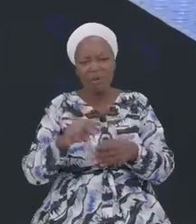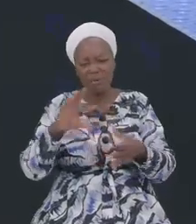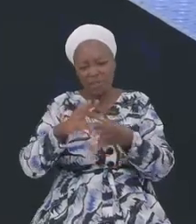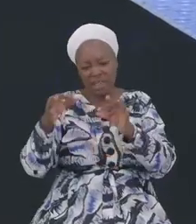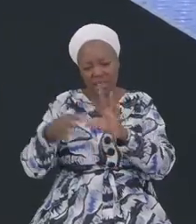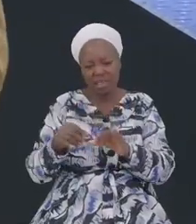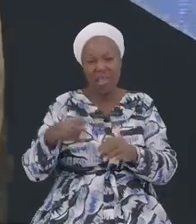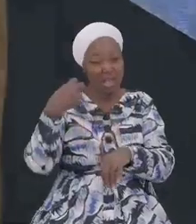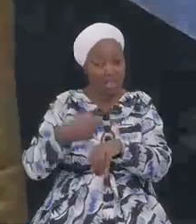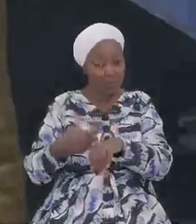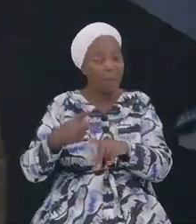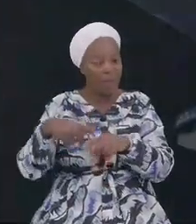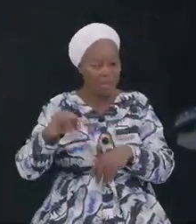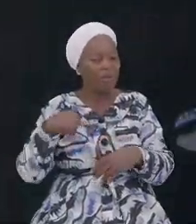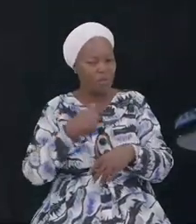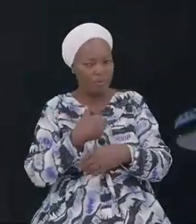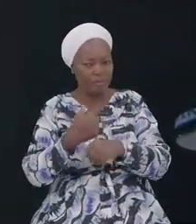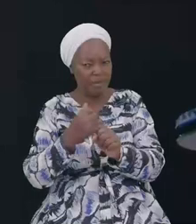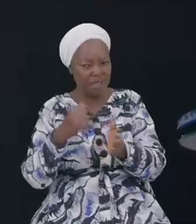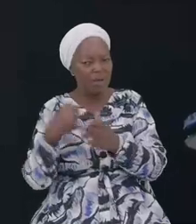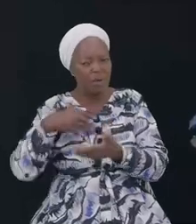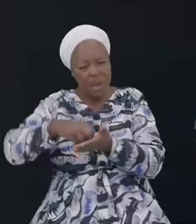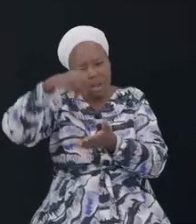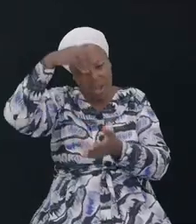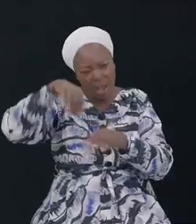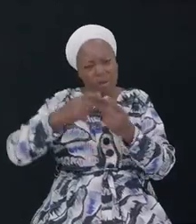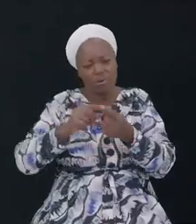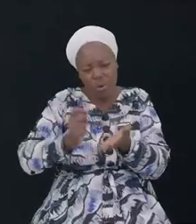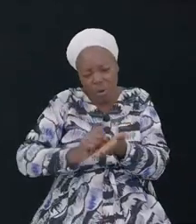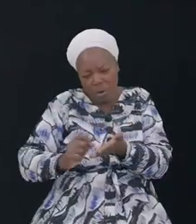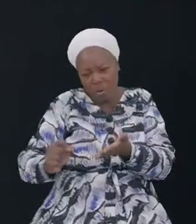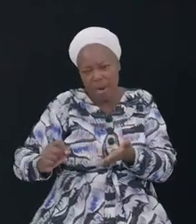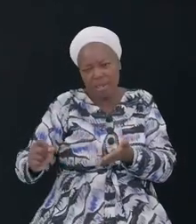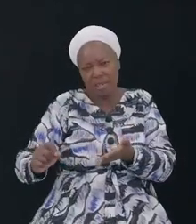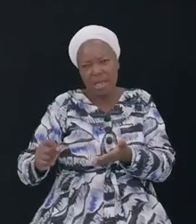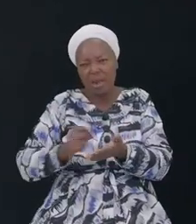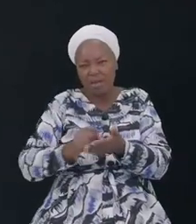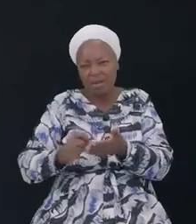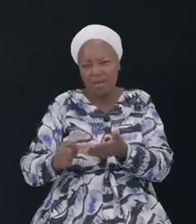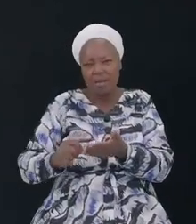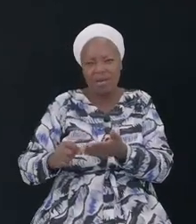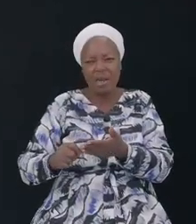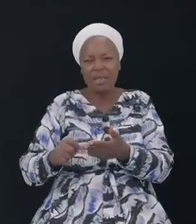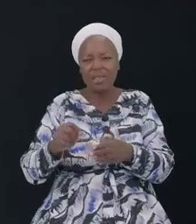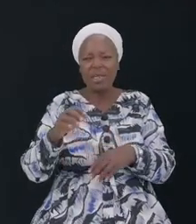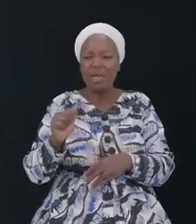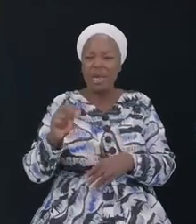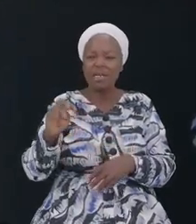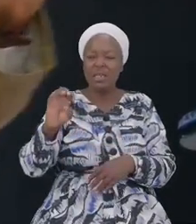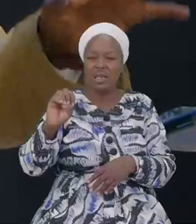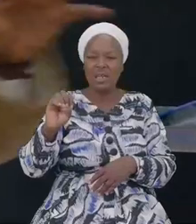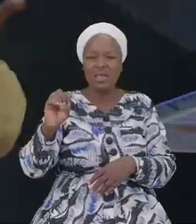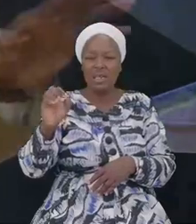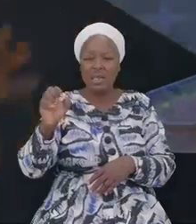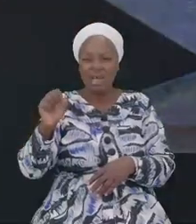nous avons réussi. Nous avons appris à copier, à écrire l'écriture et la rédaction. Nous l'avons fait. C'était difficile.